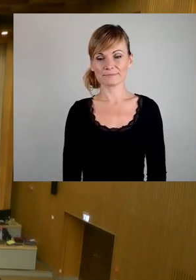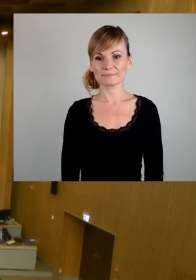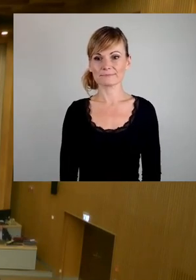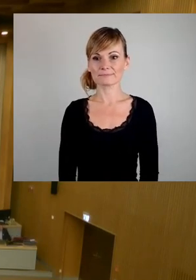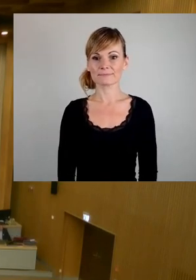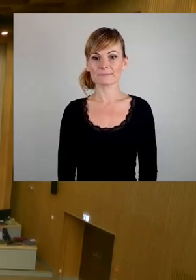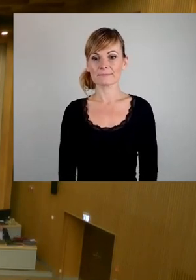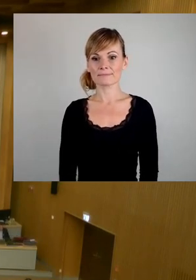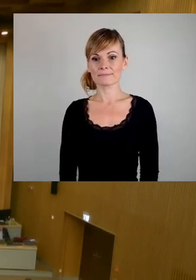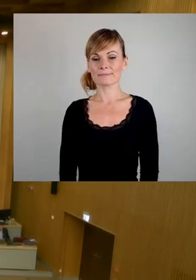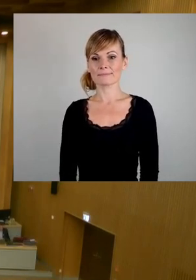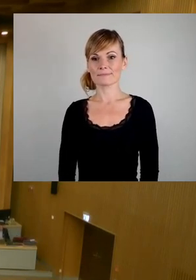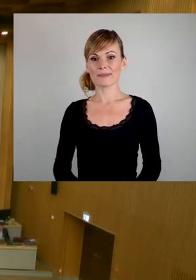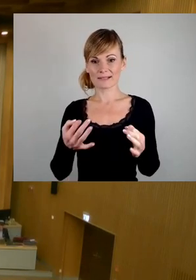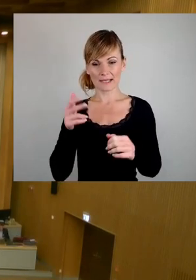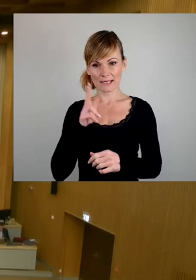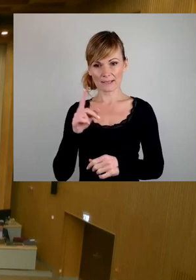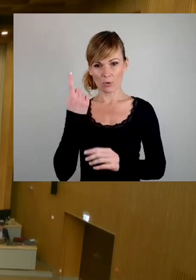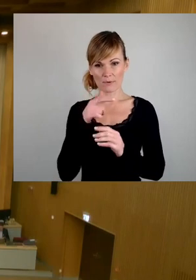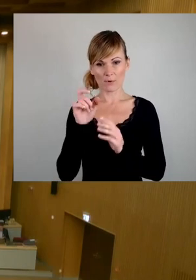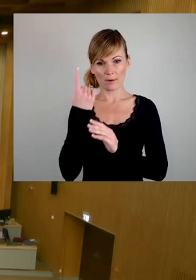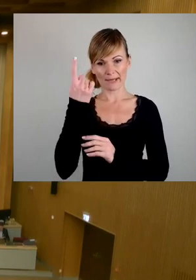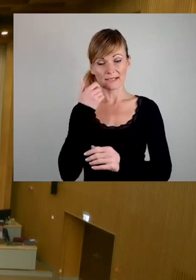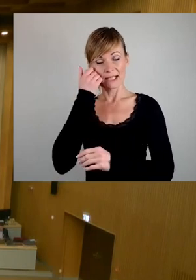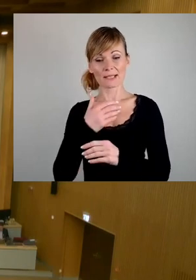Sehr geehrter Herr Oberbürgermeister, liebe Kolleginnen und Kollegen, liebe Gäste.